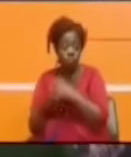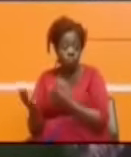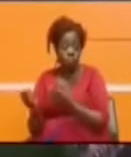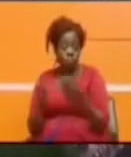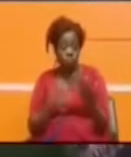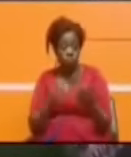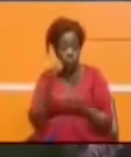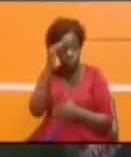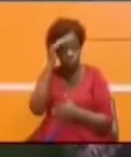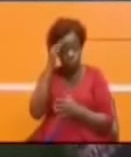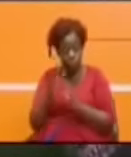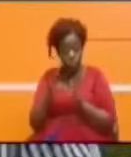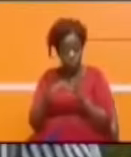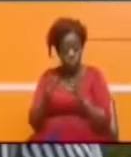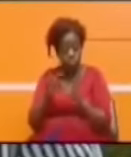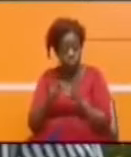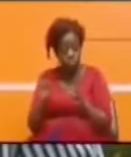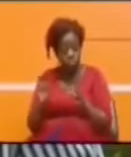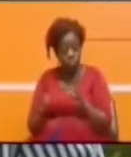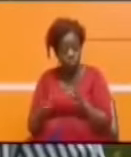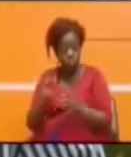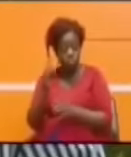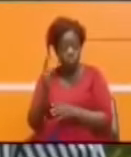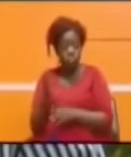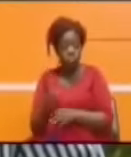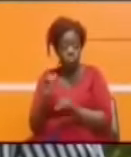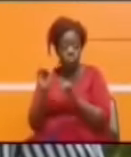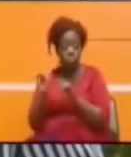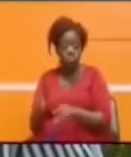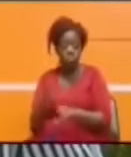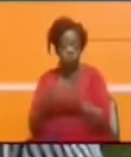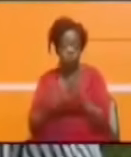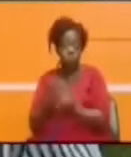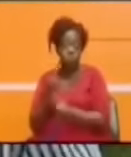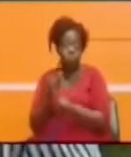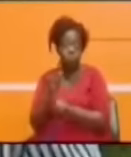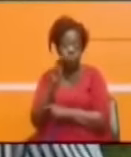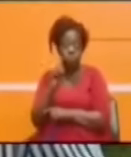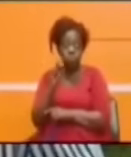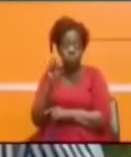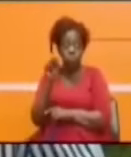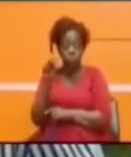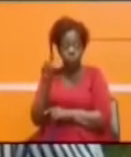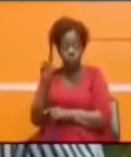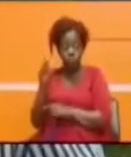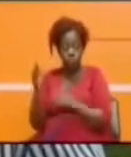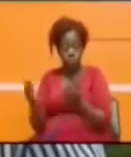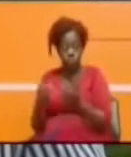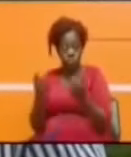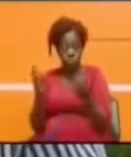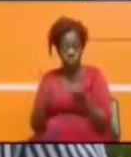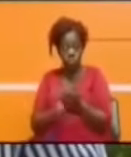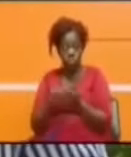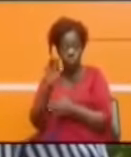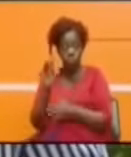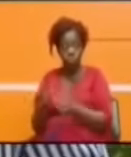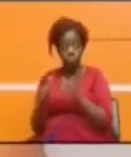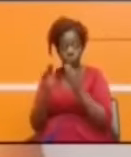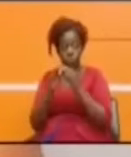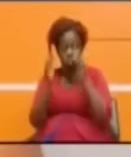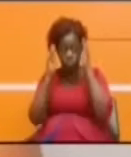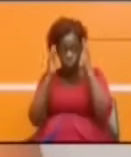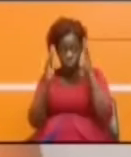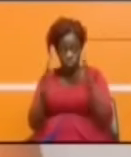yamuleetera poliisi eyamukako okuvaamu nga yasooka kubeera muzigo mu bitundu bye nnaakuwadde abaana gye baamujja ne bamuzza ewaabwe